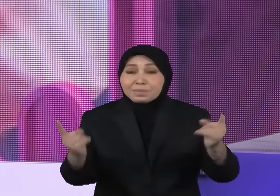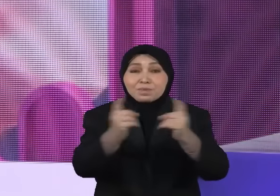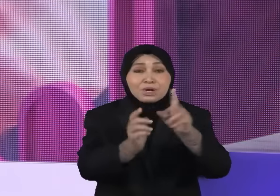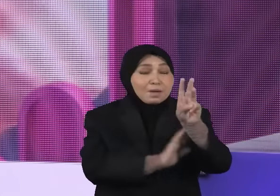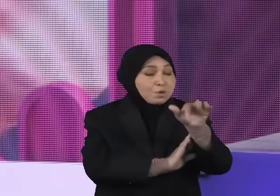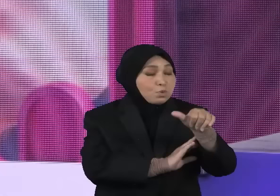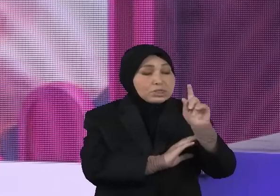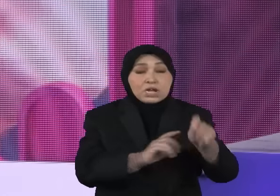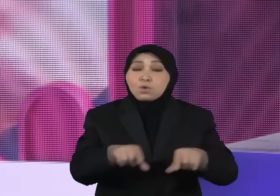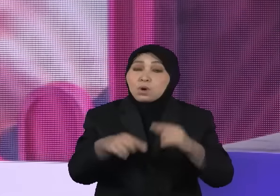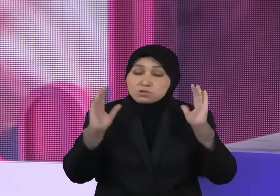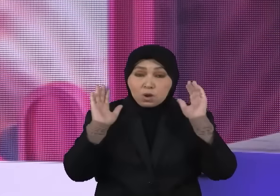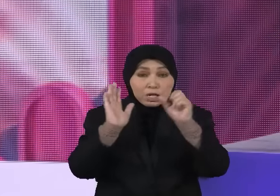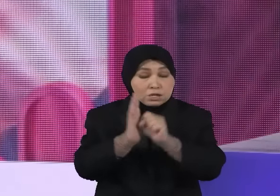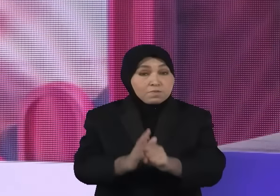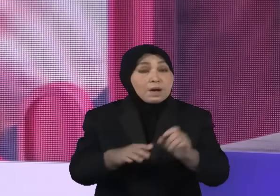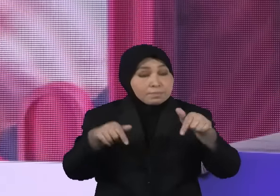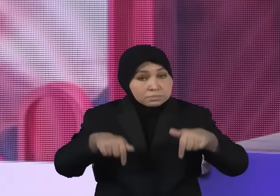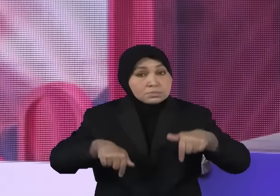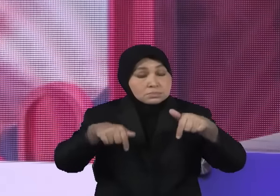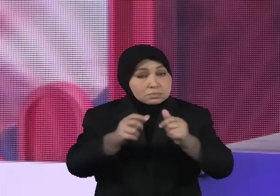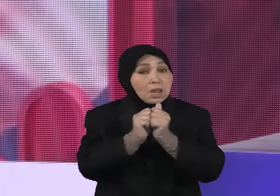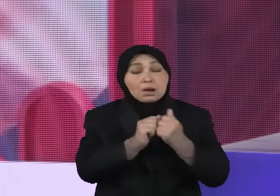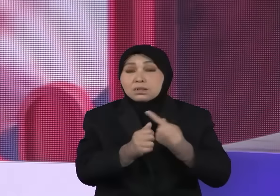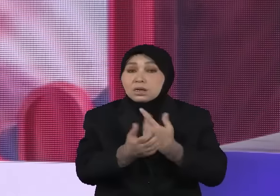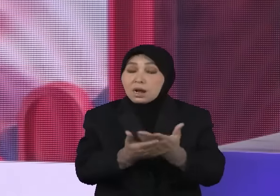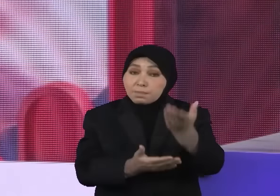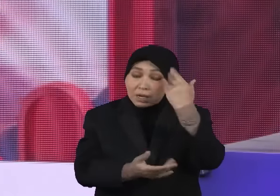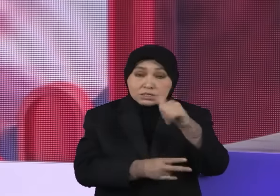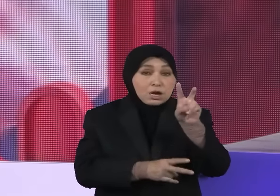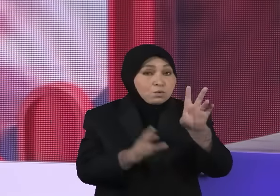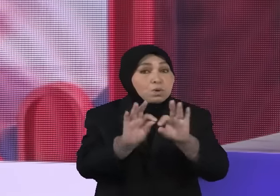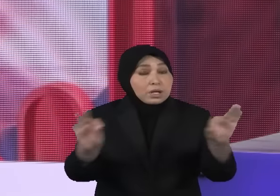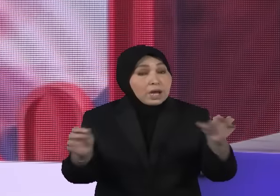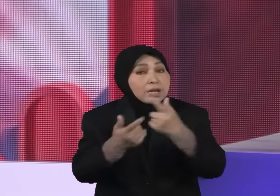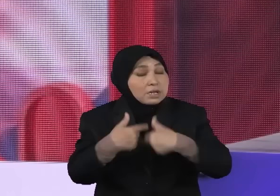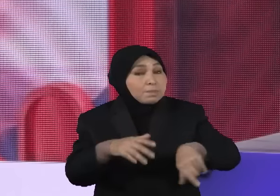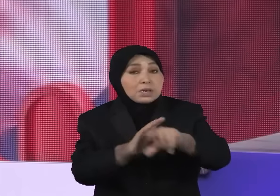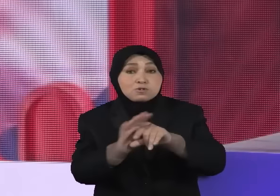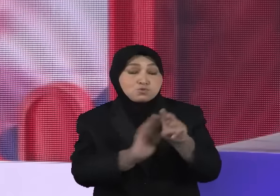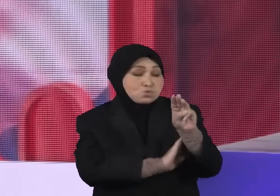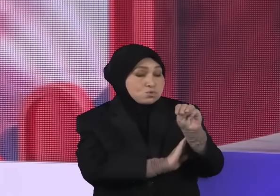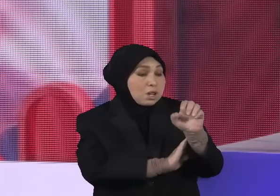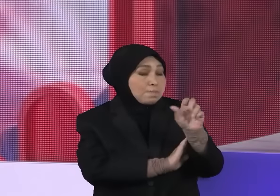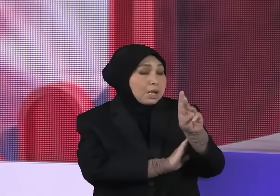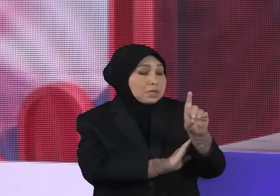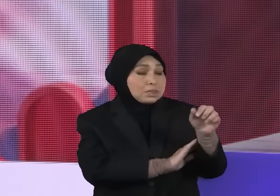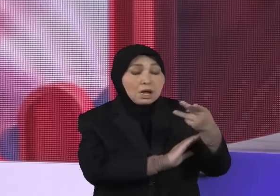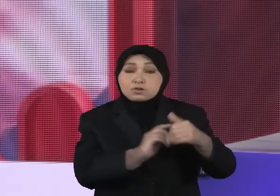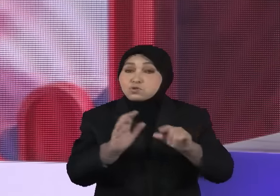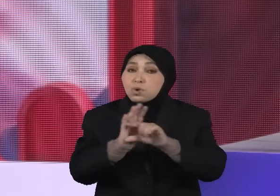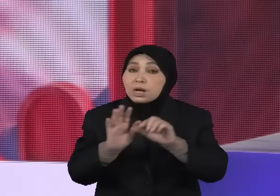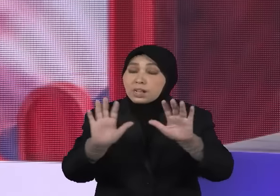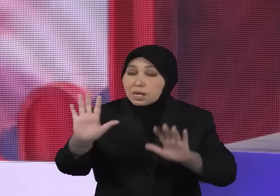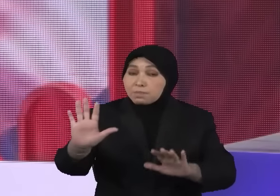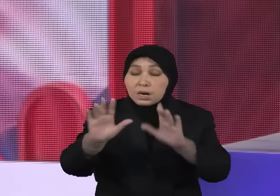Quran Time, Quran Salat Infak pada hari ini. Sama-sama kita ingin mendalami dua ayat daripada Suratul Maidah, surah yang kelima, surah